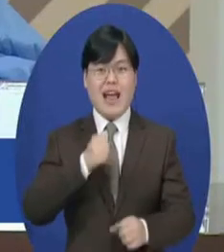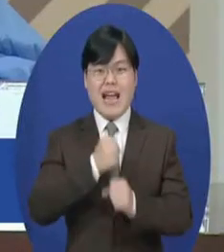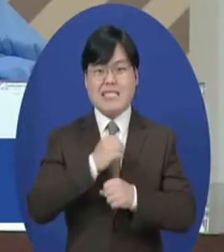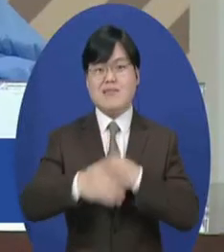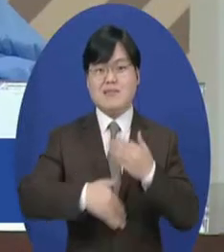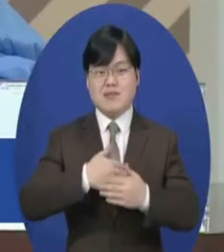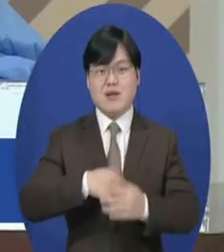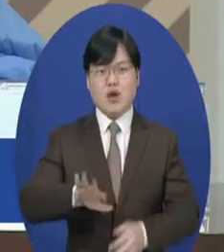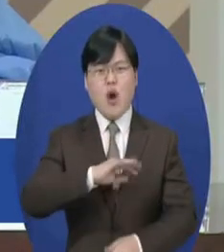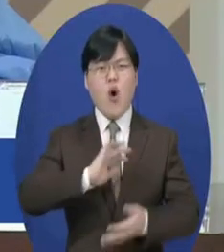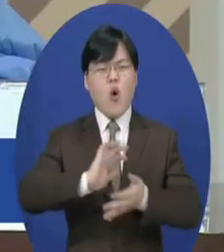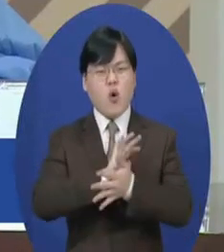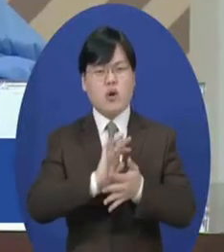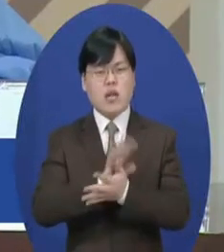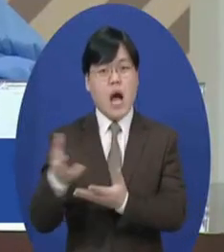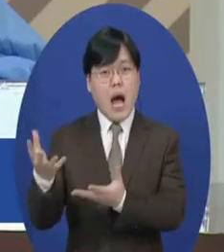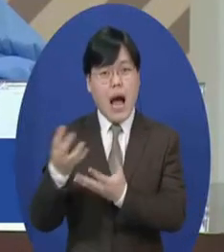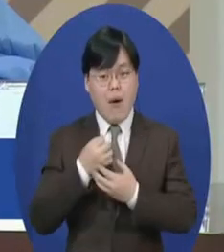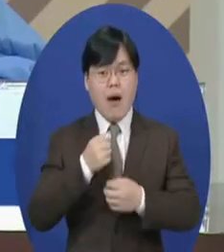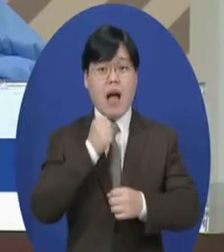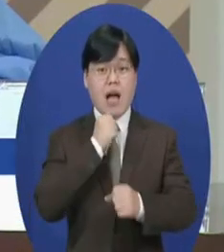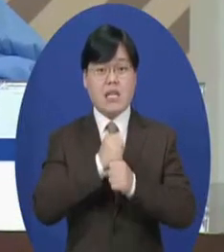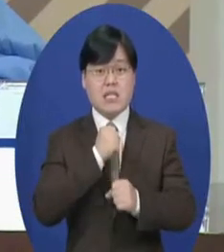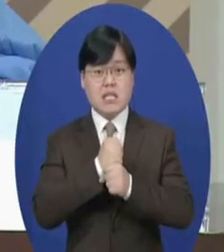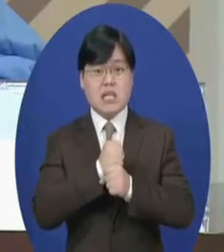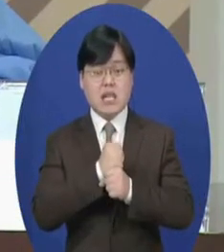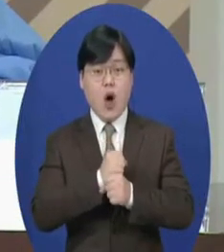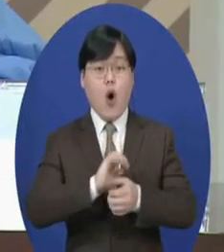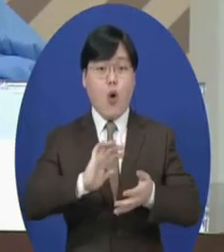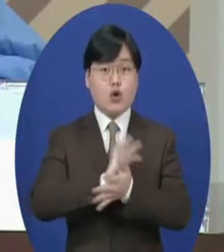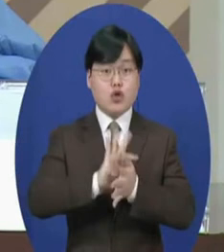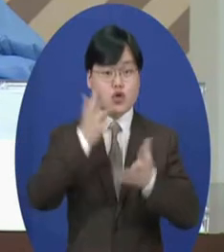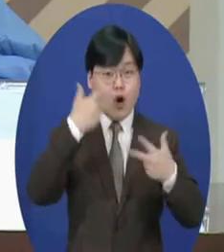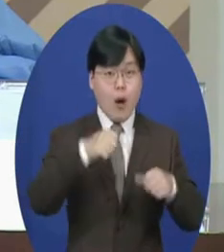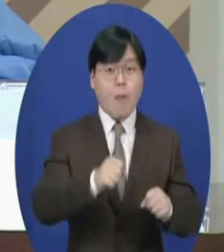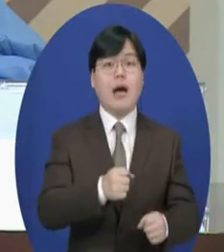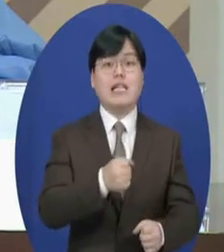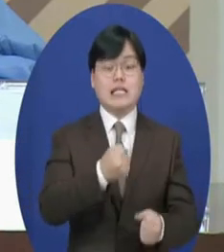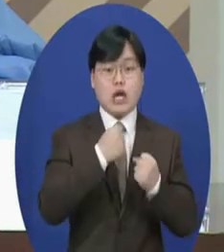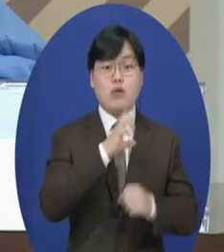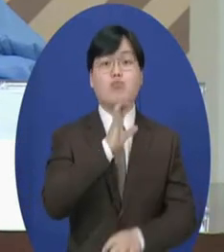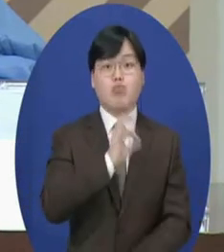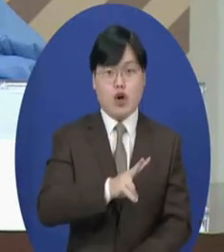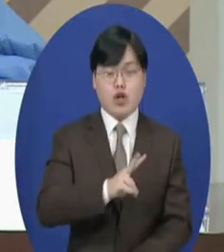нар хурдан оруулах ажлыг төдийч нэ бид нар хурдан зохион байгуулж чадна.